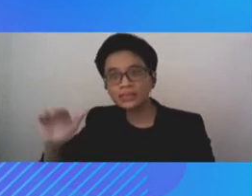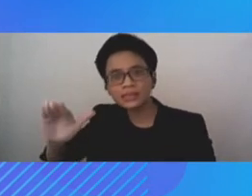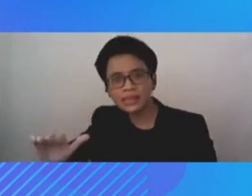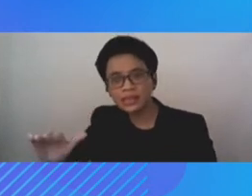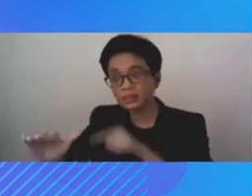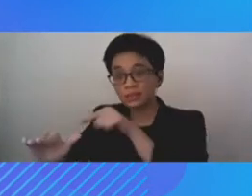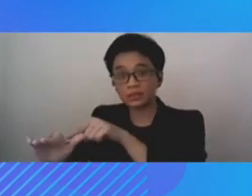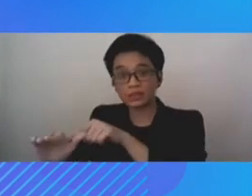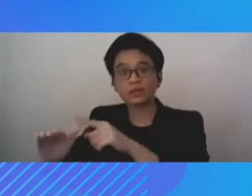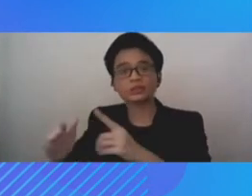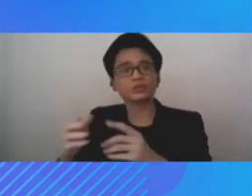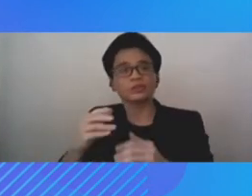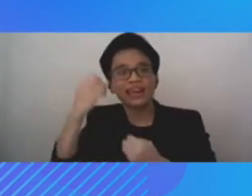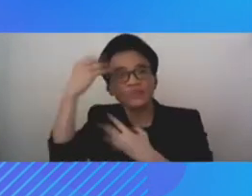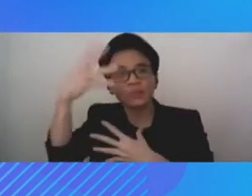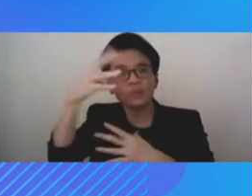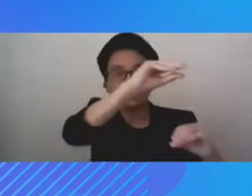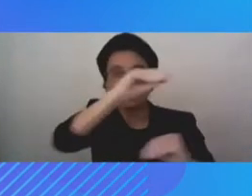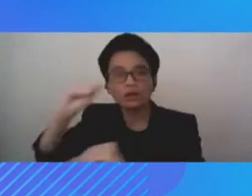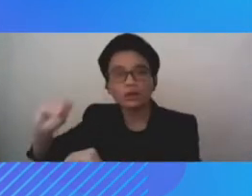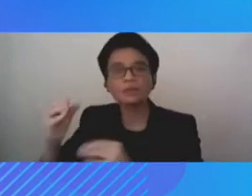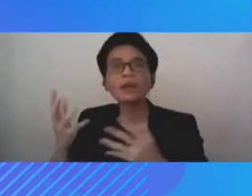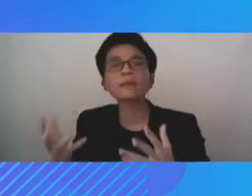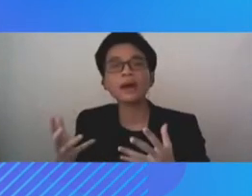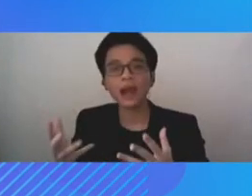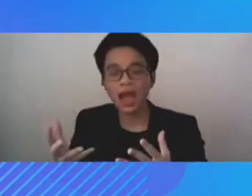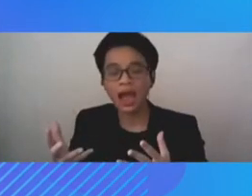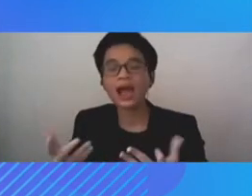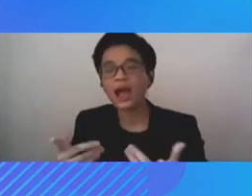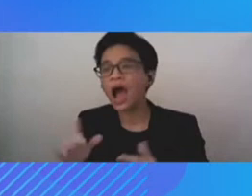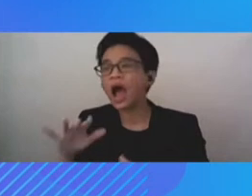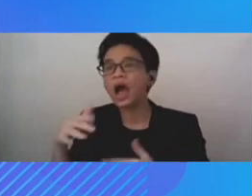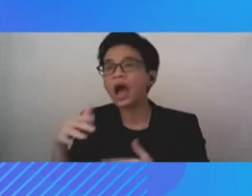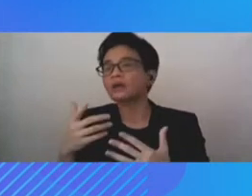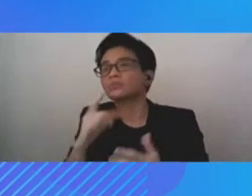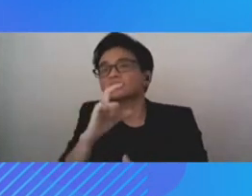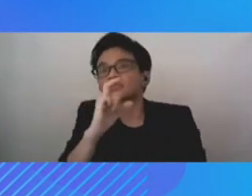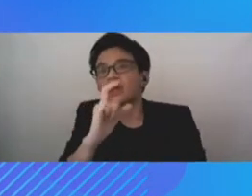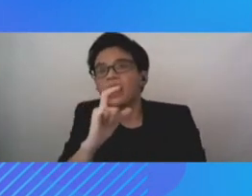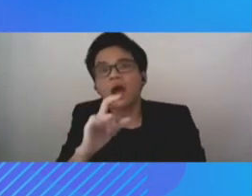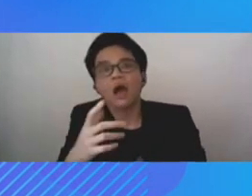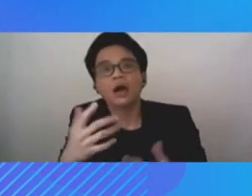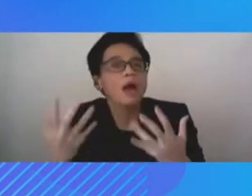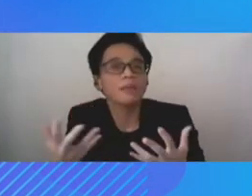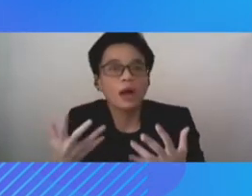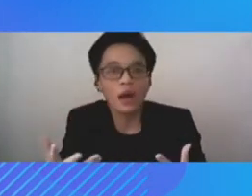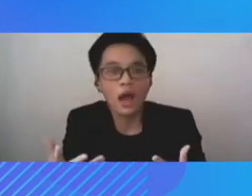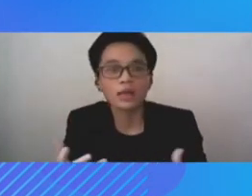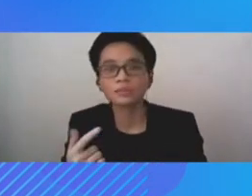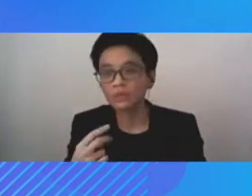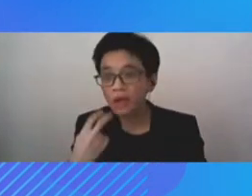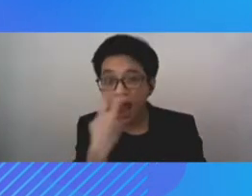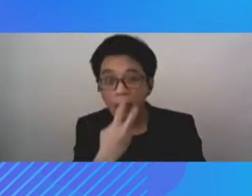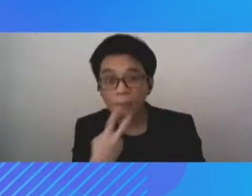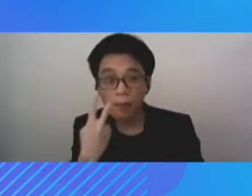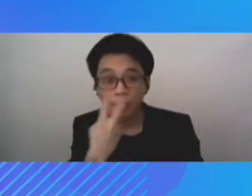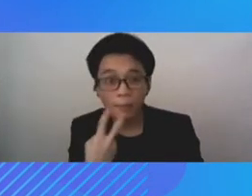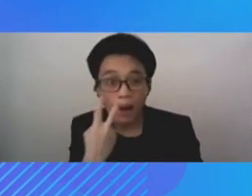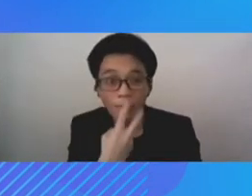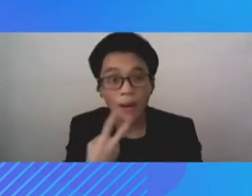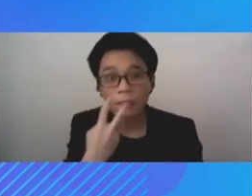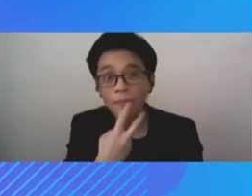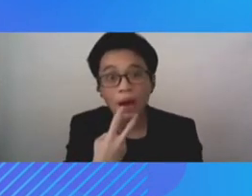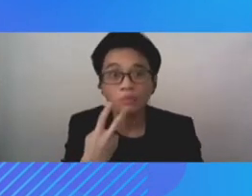bermain dengan anak ibu, itu apakah menggunakan kayak membaca bentuk bibir atau bagaimana kemudian akhirnya menjadi